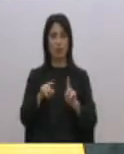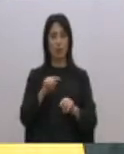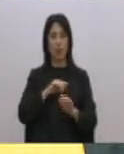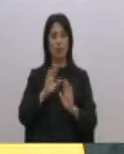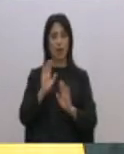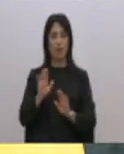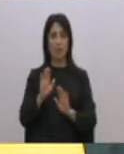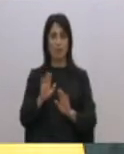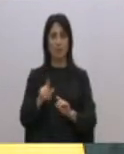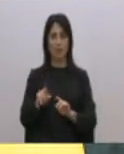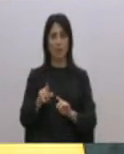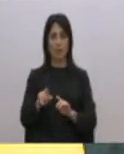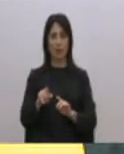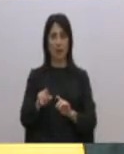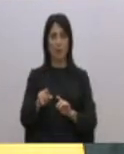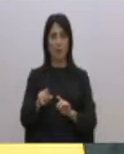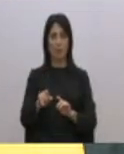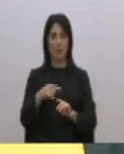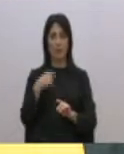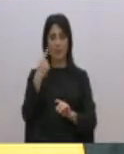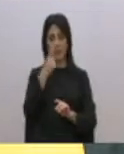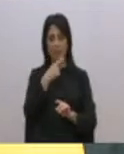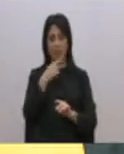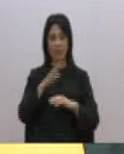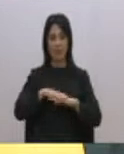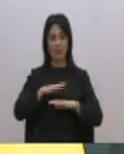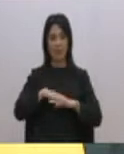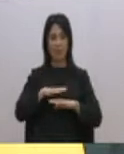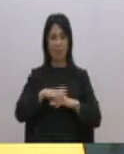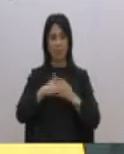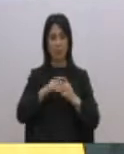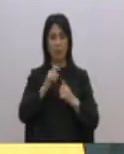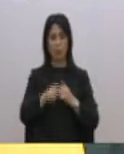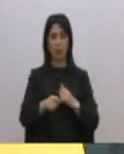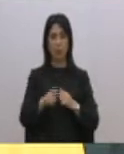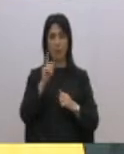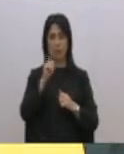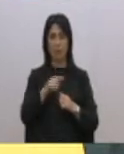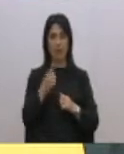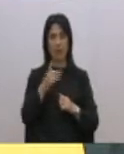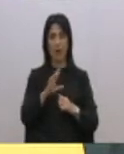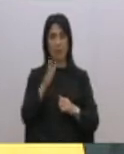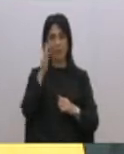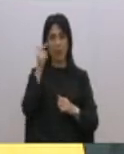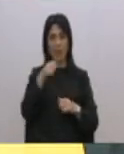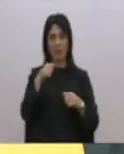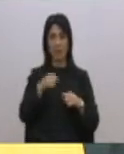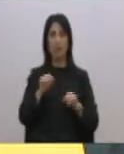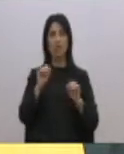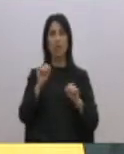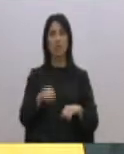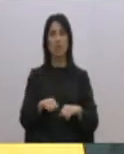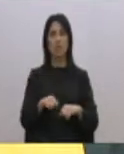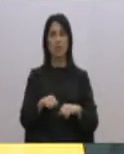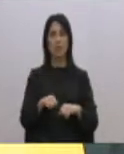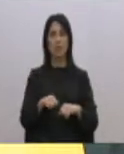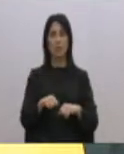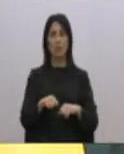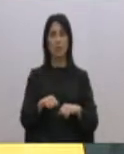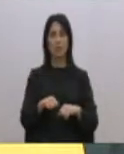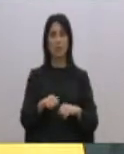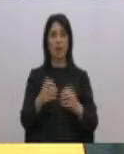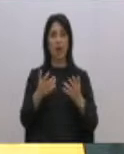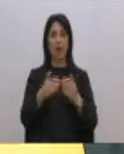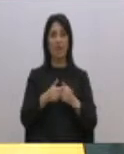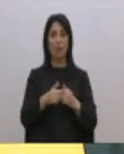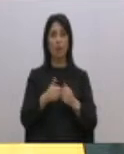ახასიათებს ამ სახეს დისციპლინურ სახელისა, მოგეხსენებათ, რომ არა მარტო განათლების უფლება, შეიძლება